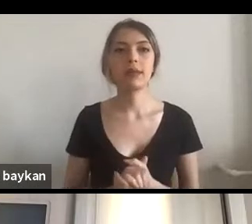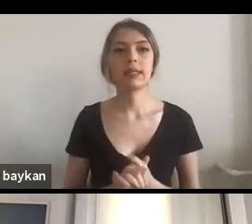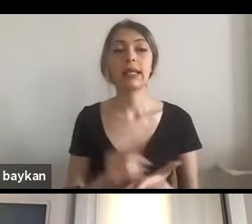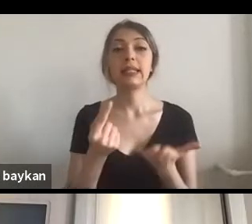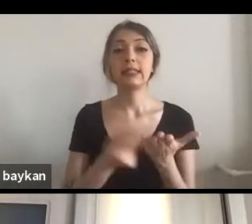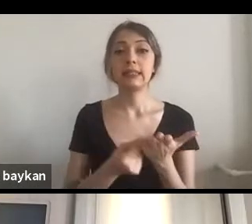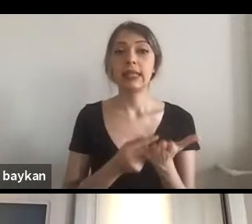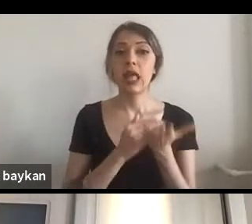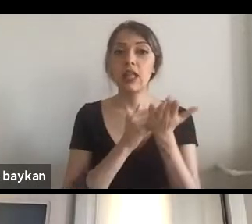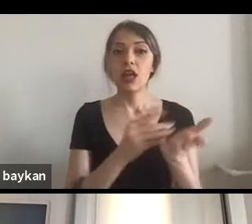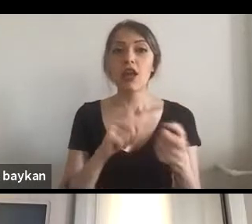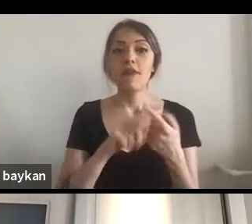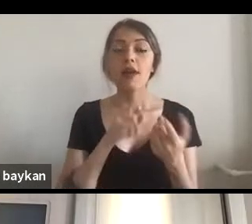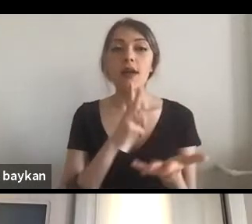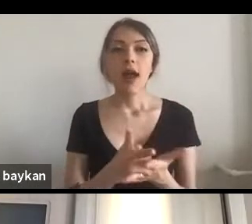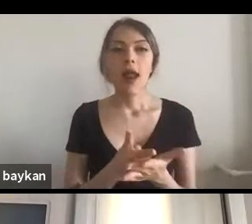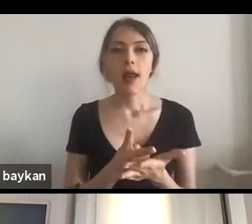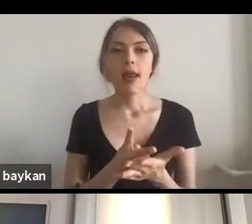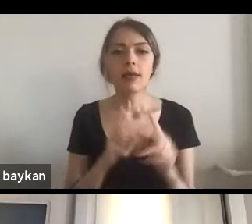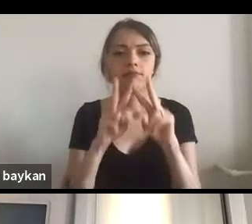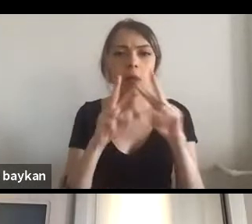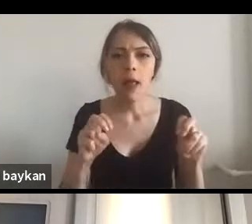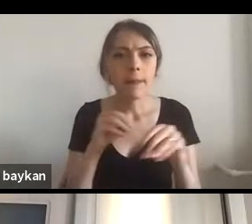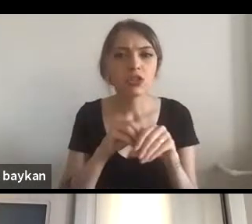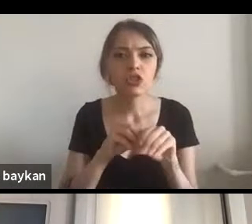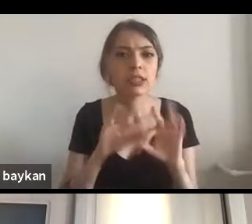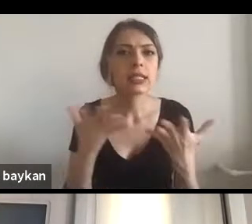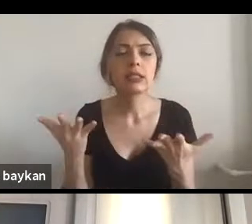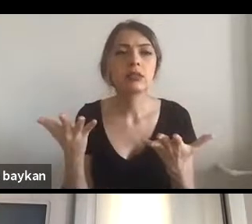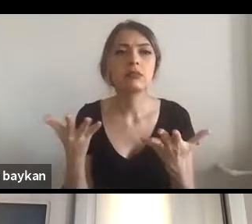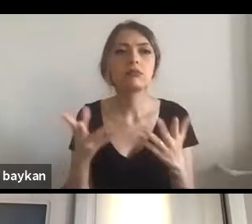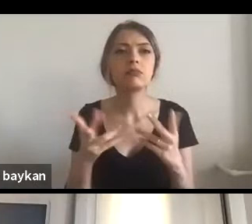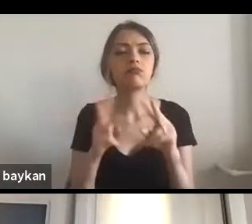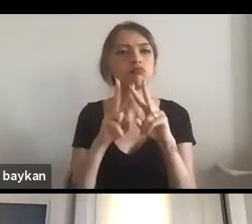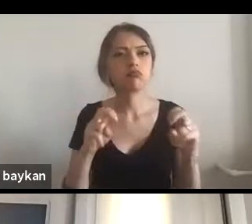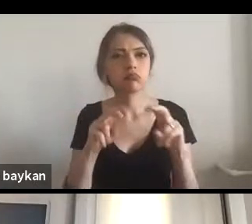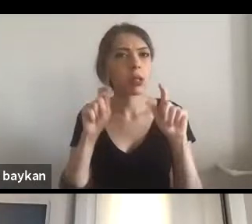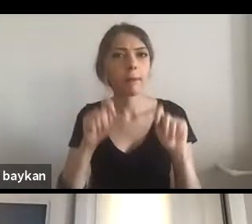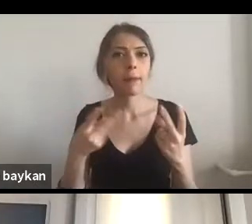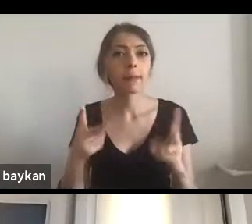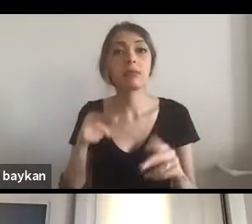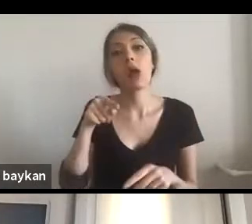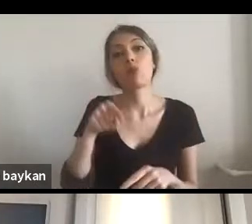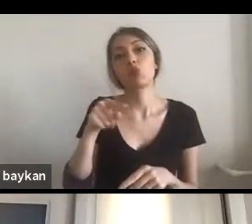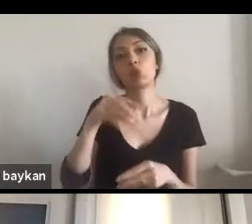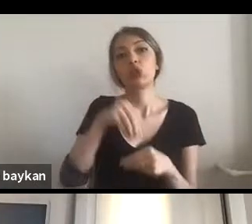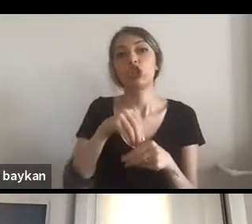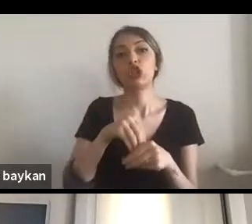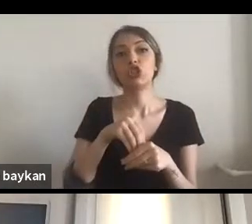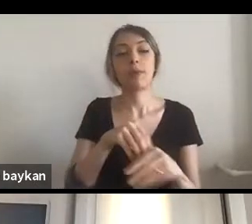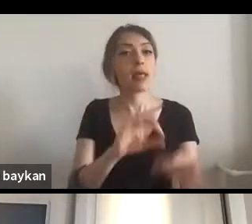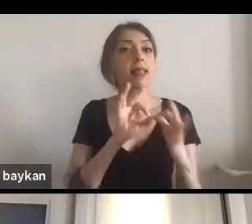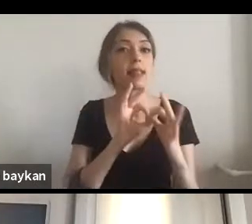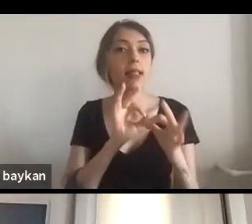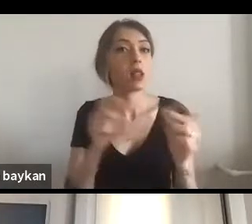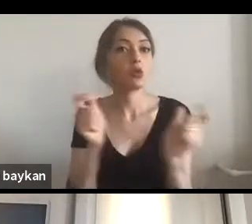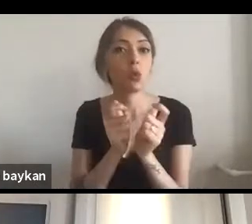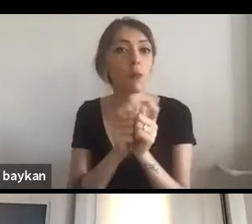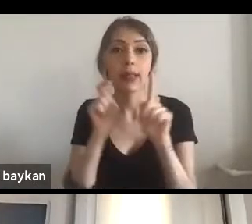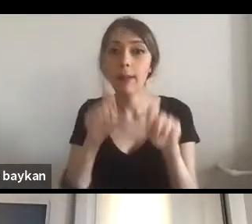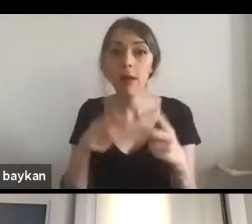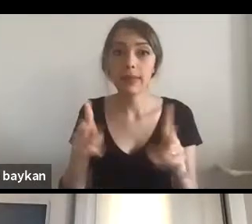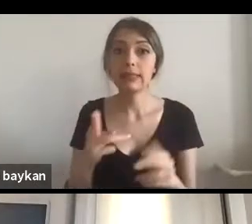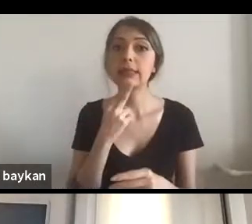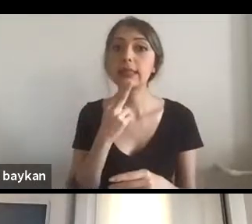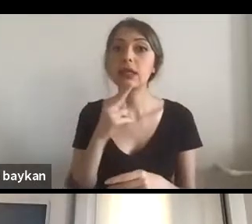kararları analiz edebilmek üzere nasıl bir araya getirebiliriz? Bununla alakalı bir diyalog toplantısı yapabilirsiniz. Kadın